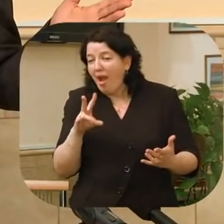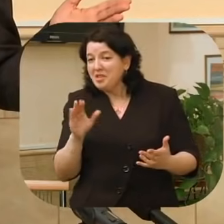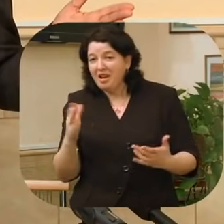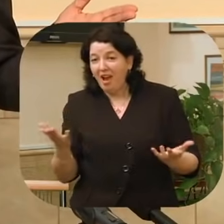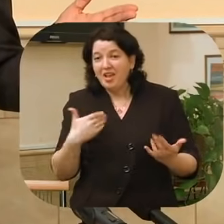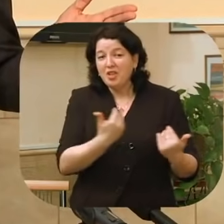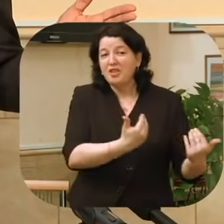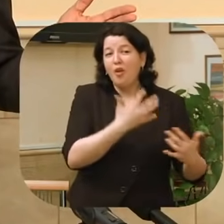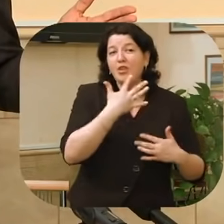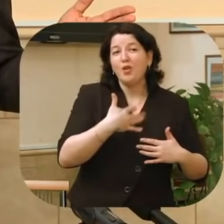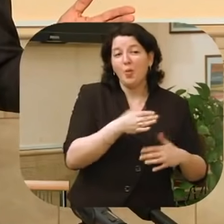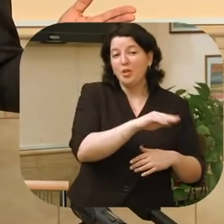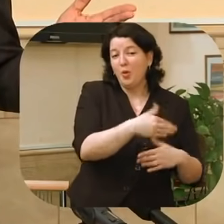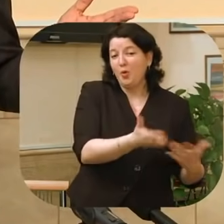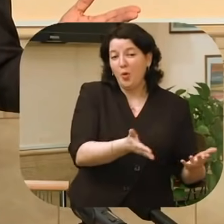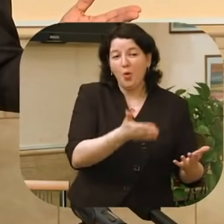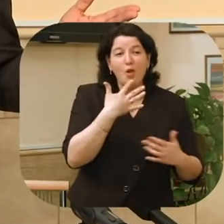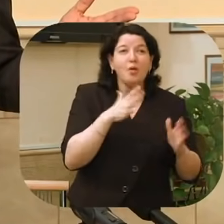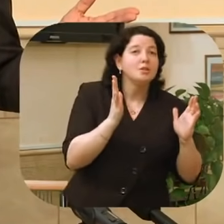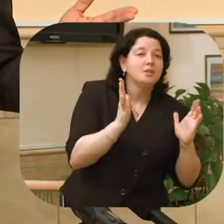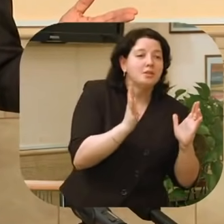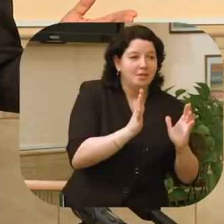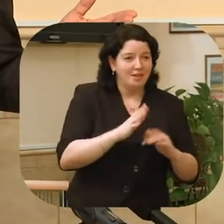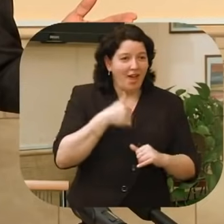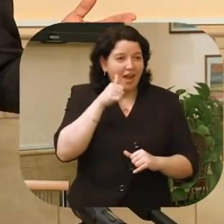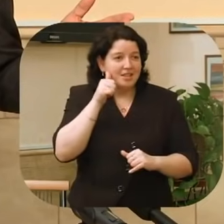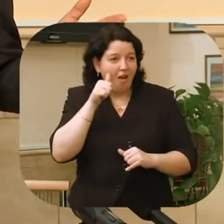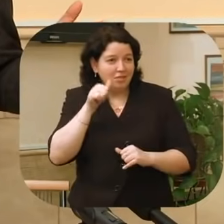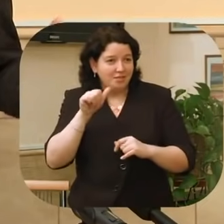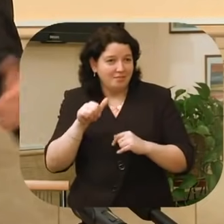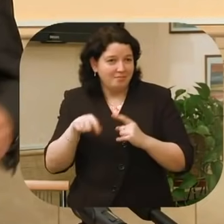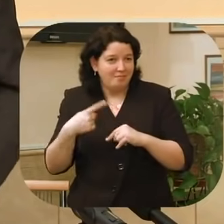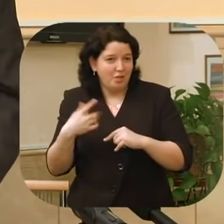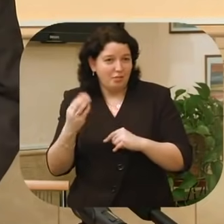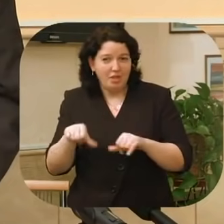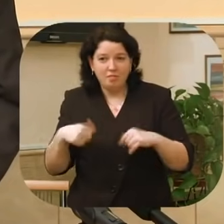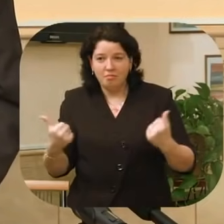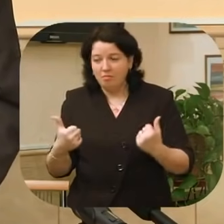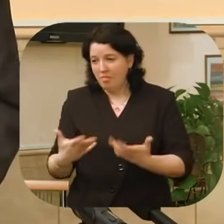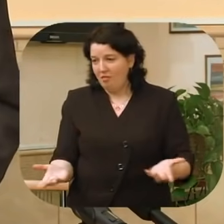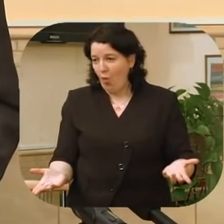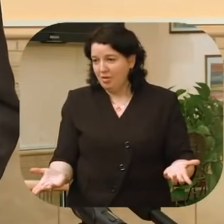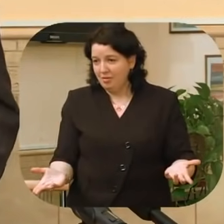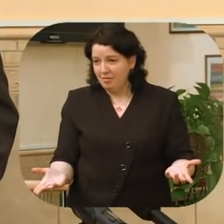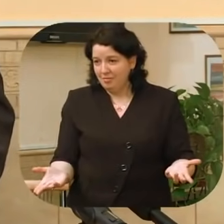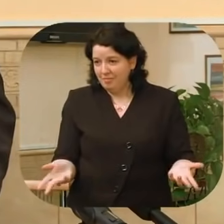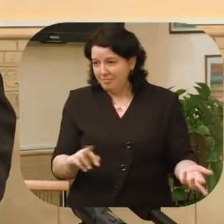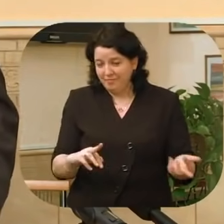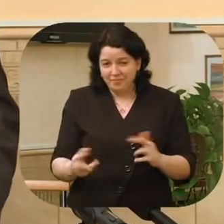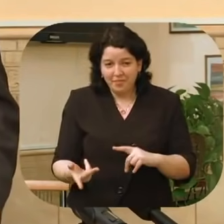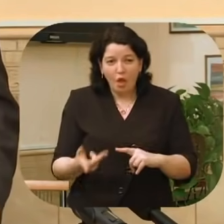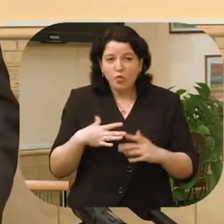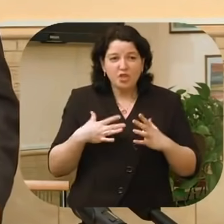сегодня любят друг друга, не знаю как, а завтра уже разводятся,